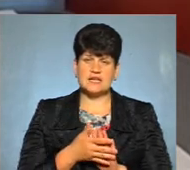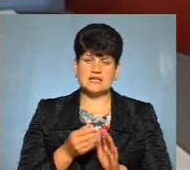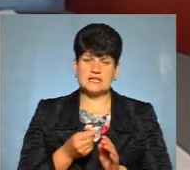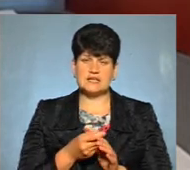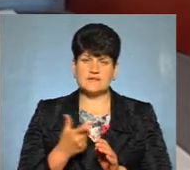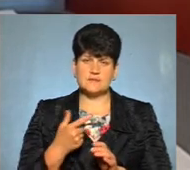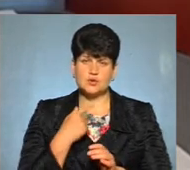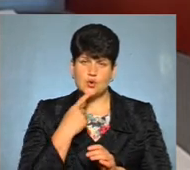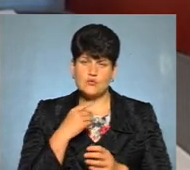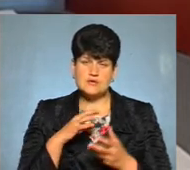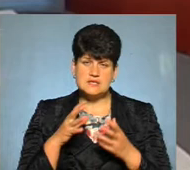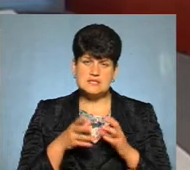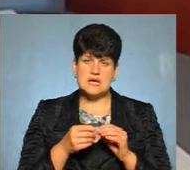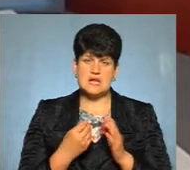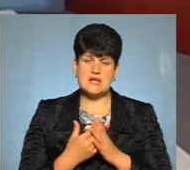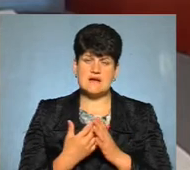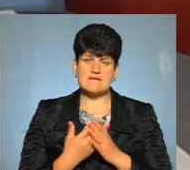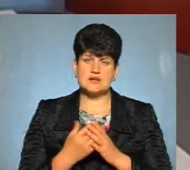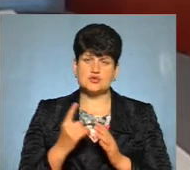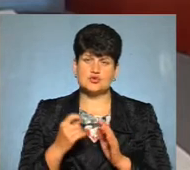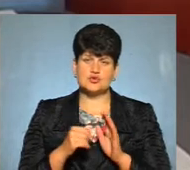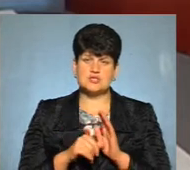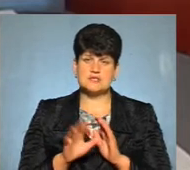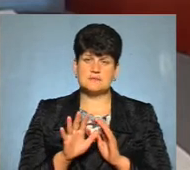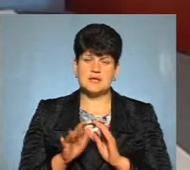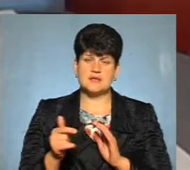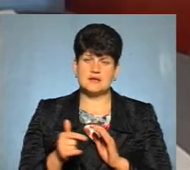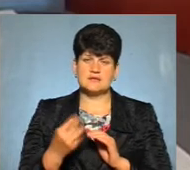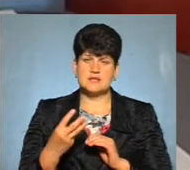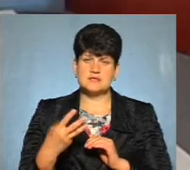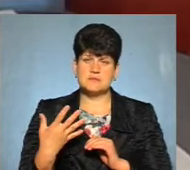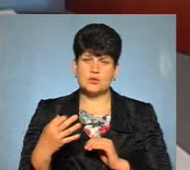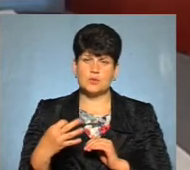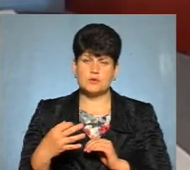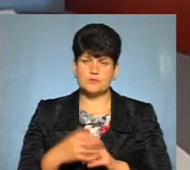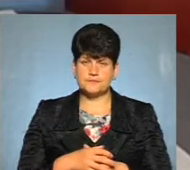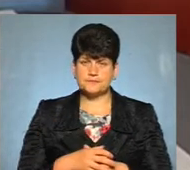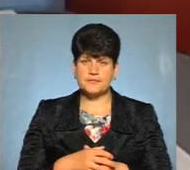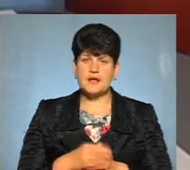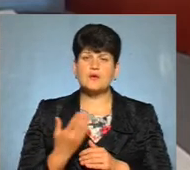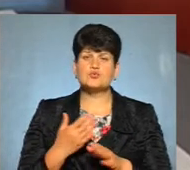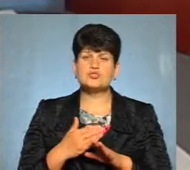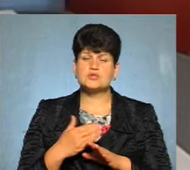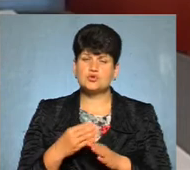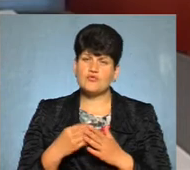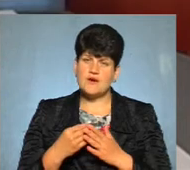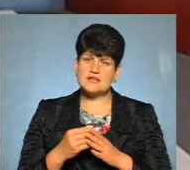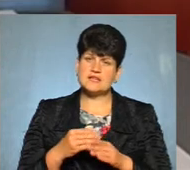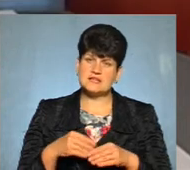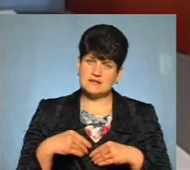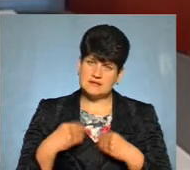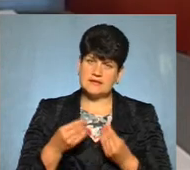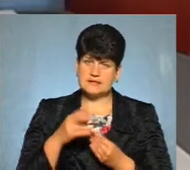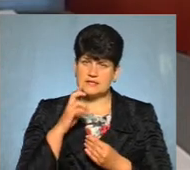крові і загальна вартість 165 гривень 35 копійок. Чи якусь частину вартості покриває держава, бо